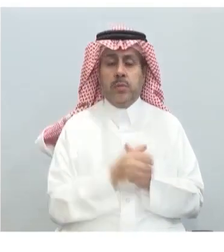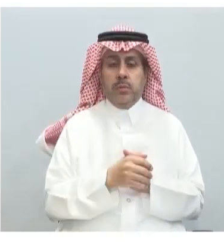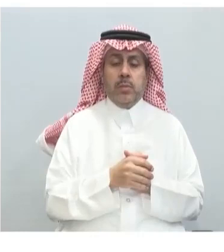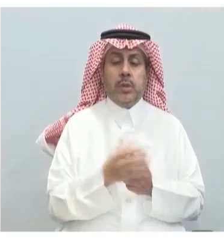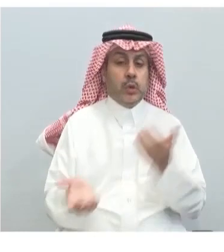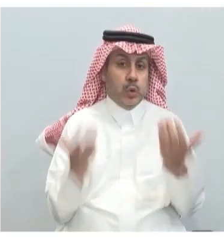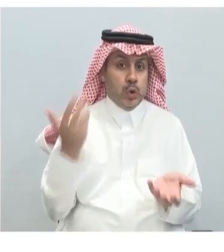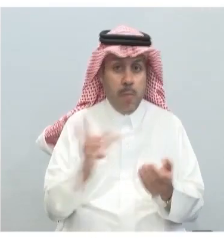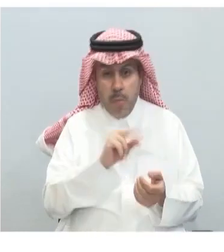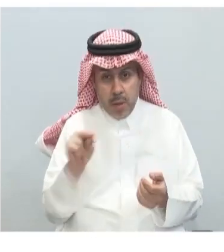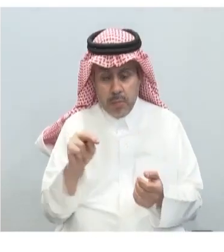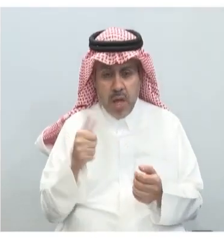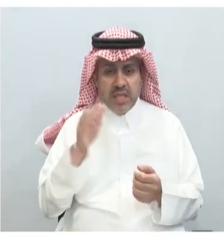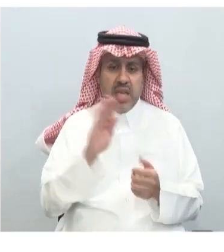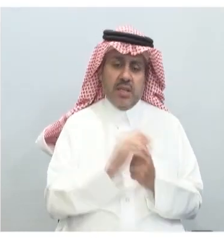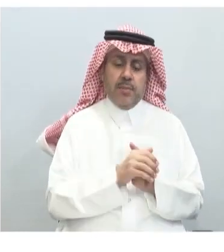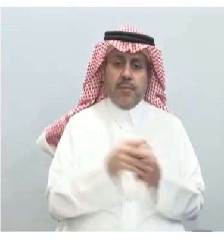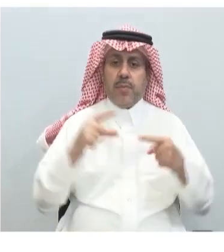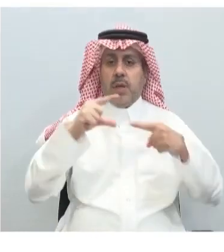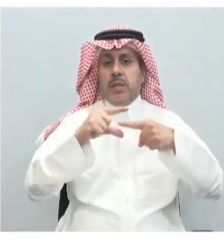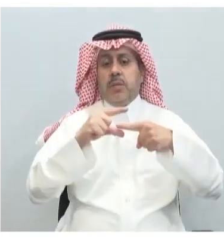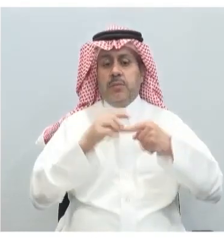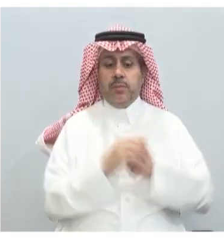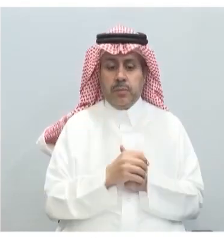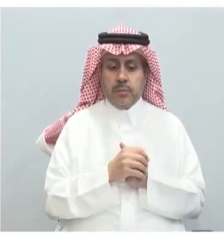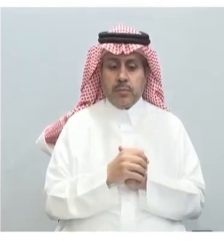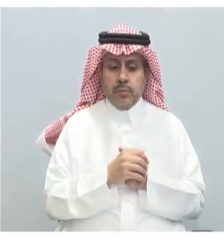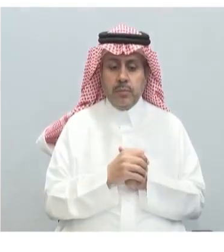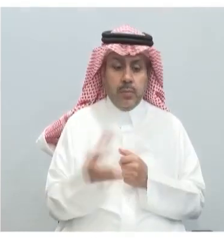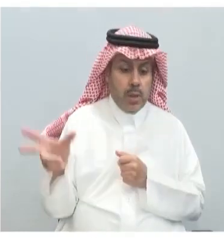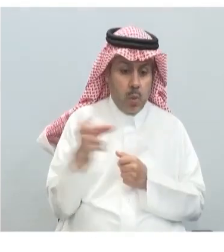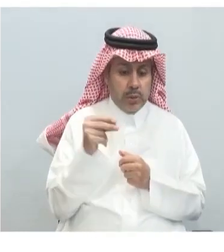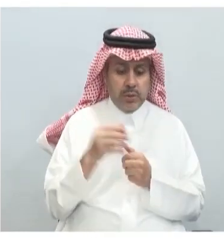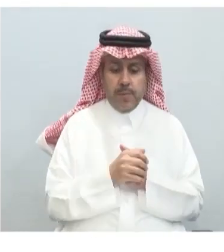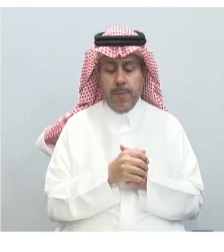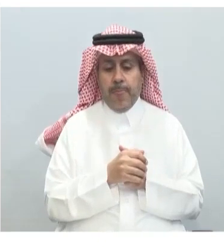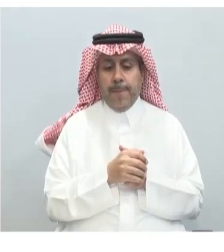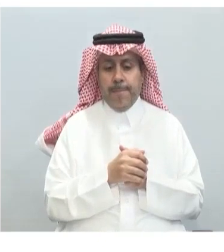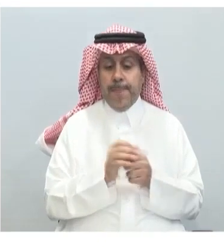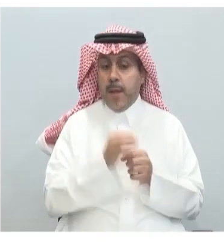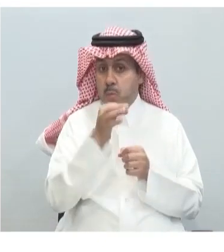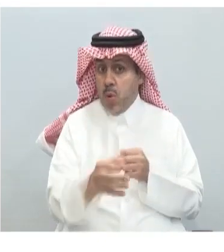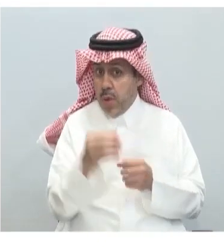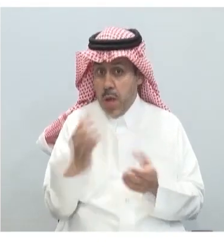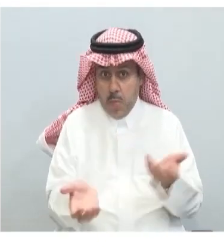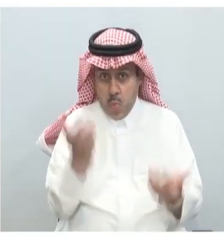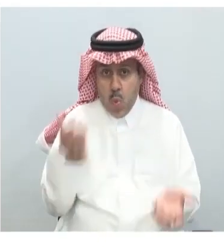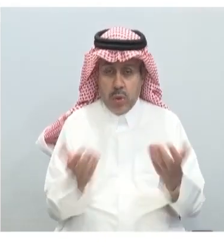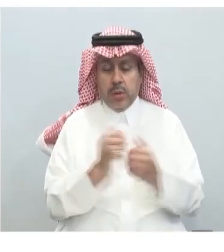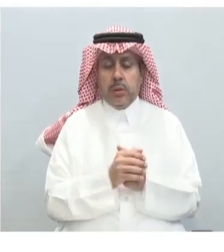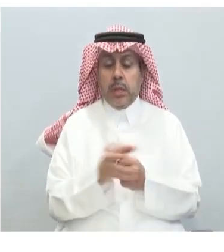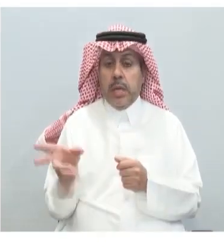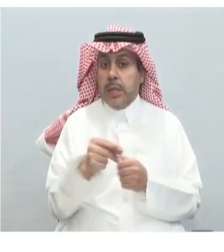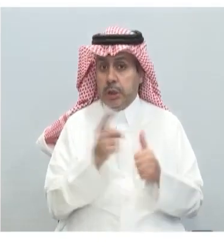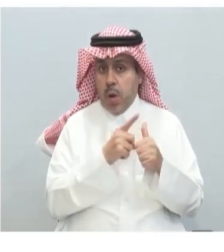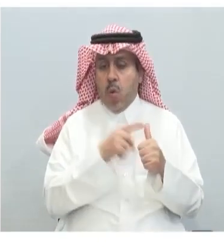الاساسيه ثم نضع بعد ذلك السهم هنا النواتج اذا ساقوم بوضع المعادله الناتج الاول